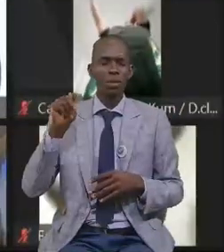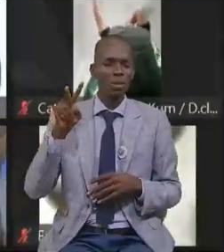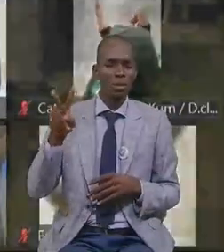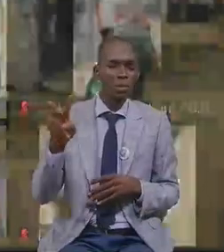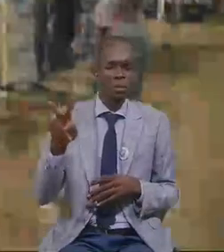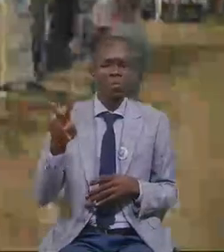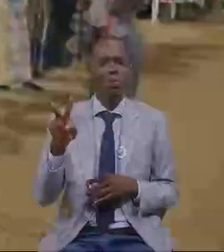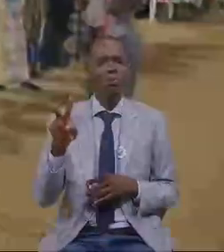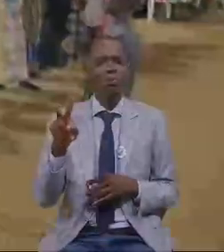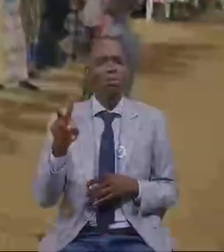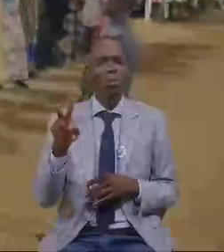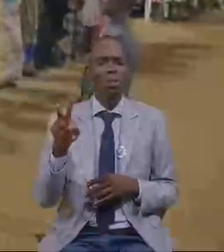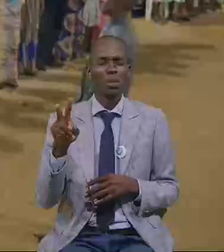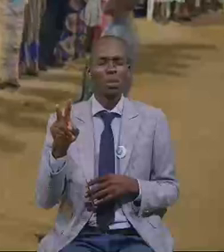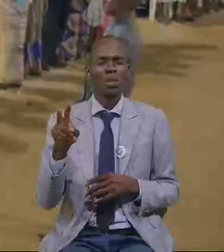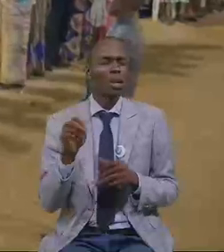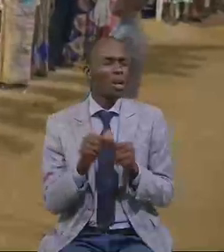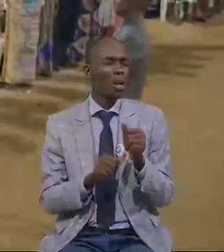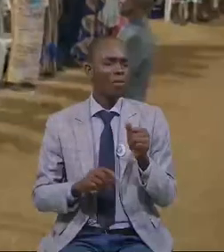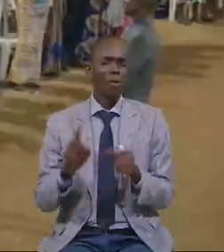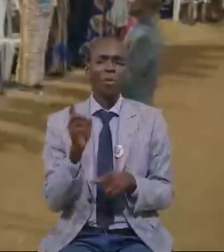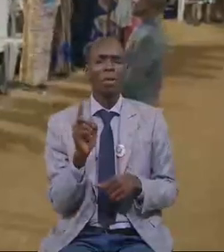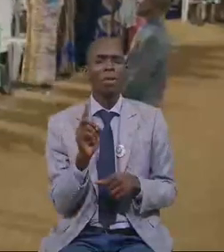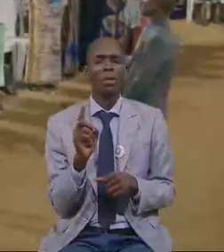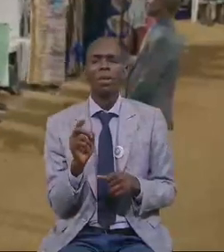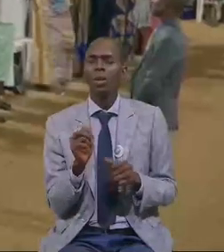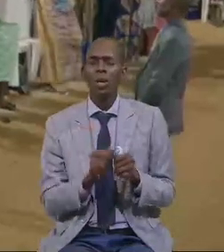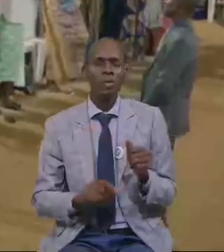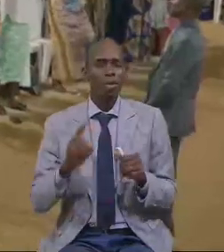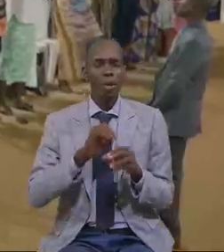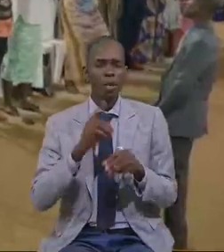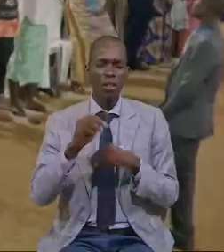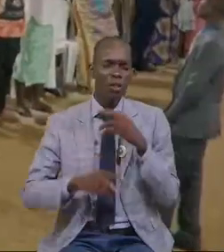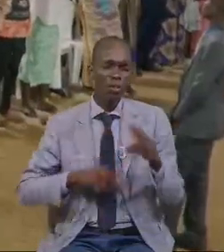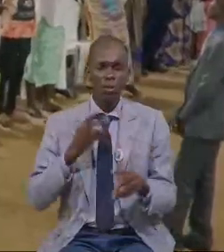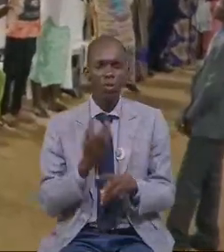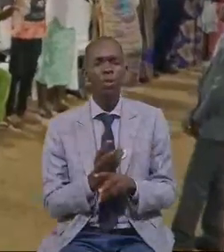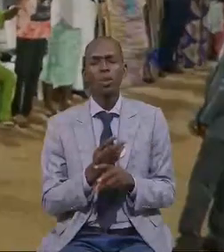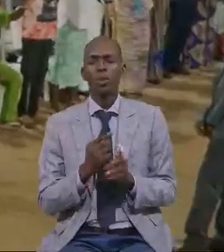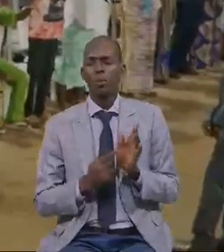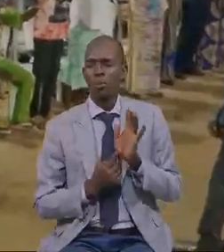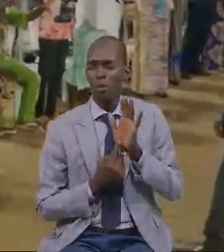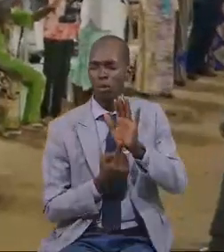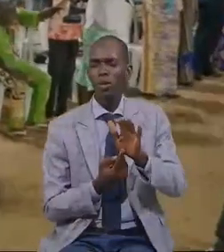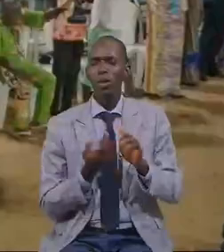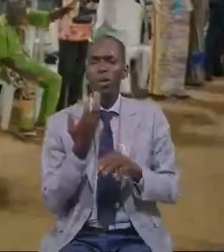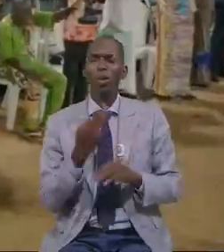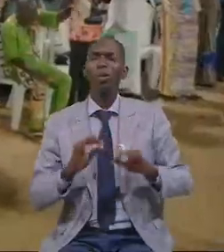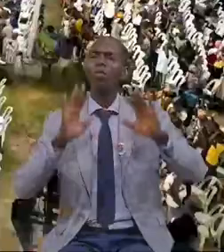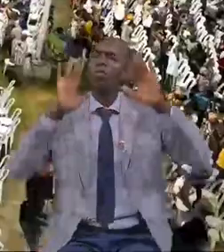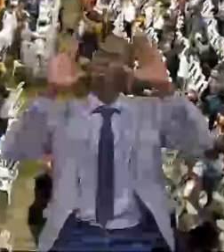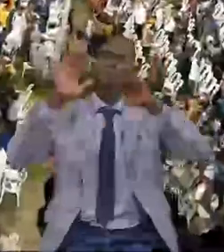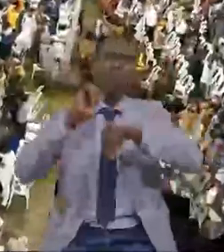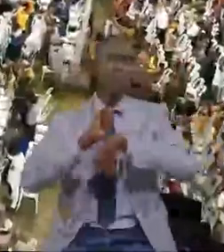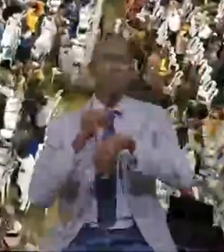là-bas la télévision et partout dans le monde entier, qu'il y ait la manifestation de